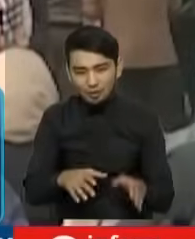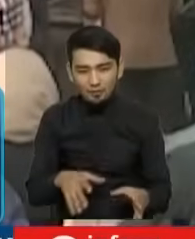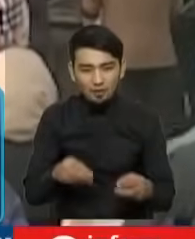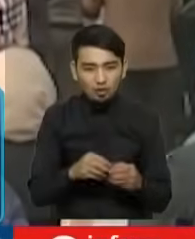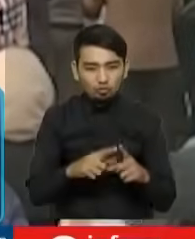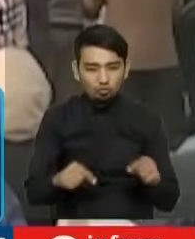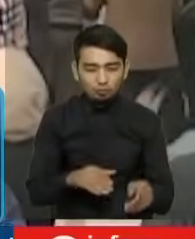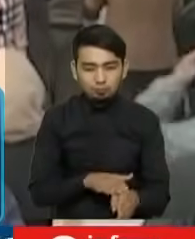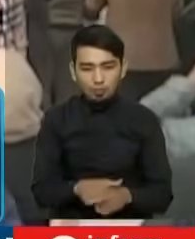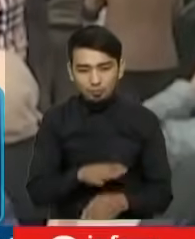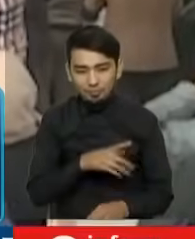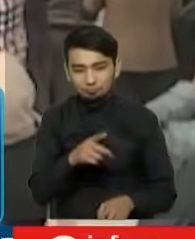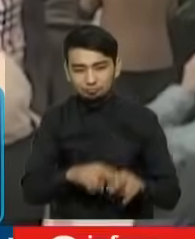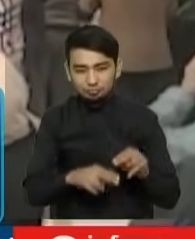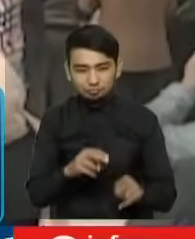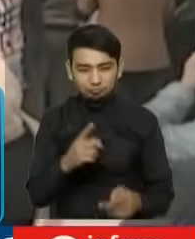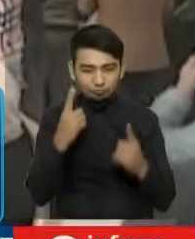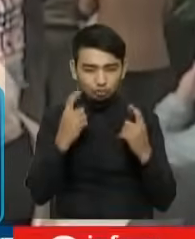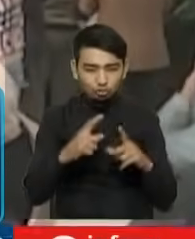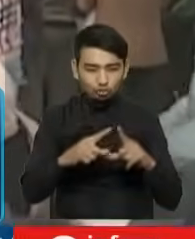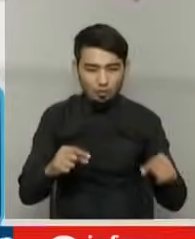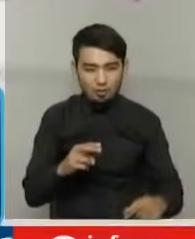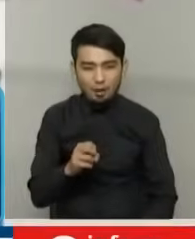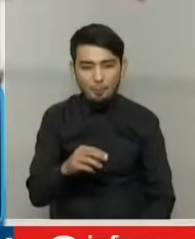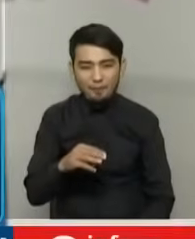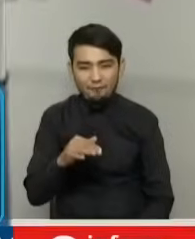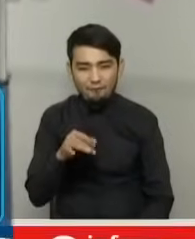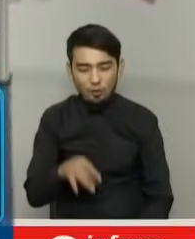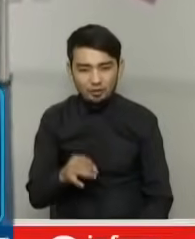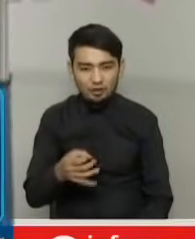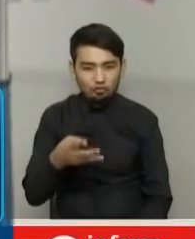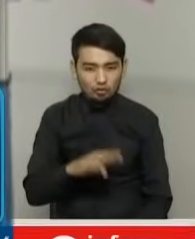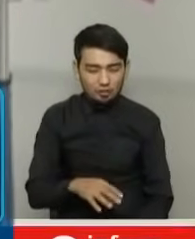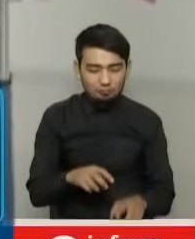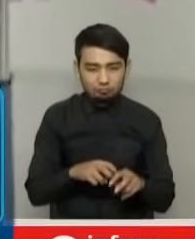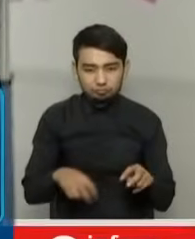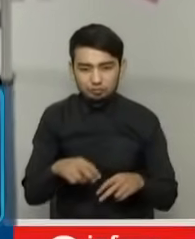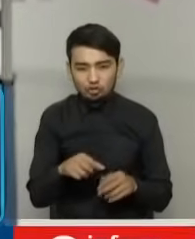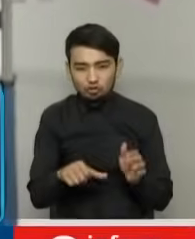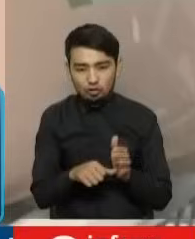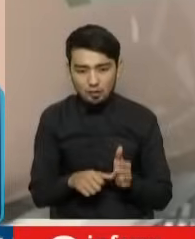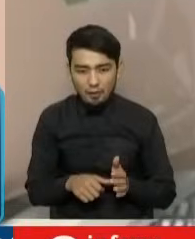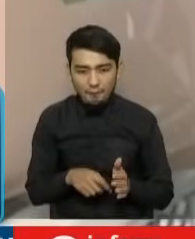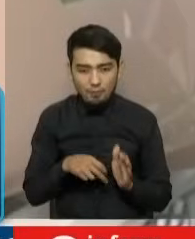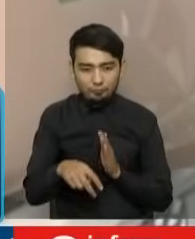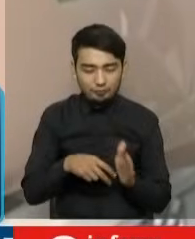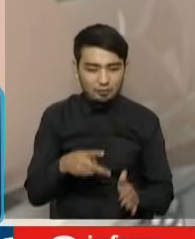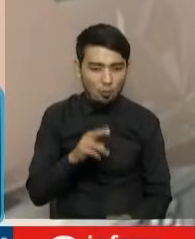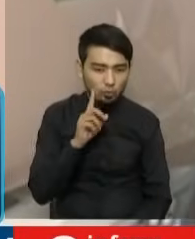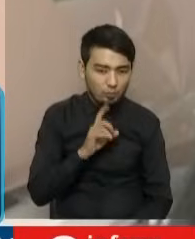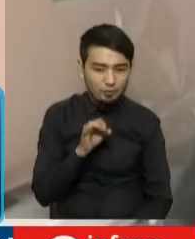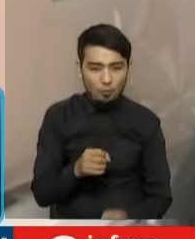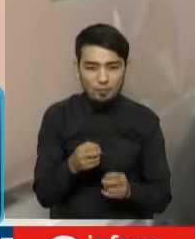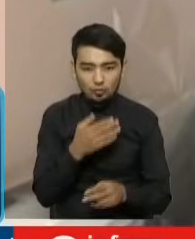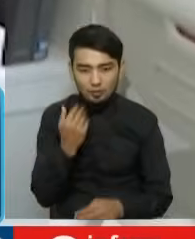поэтому эта построенная по проекту комфортная школа разгрузила сразу 4 учебных заведения. В школе 6 входов для удобства и безопасности, а для